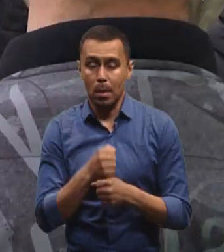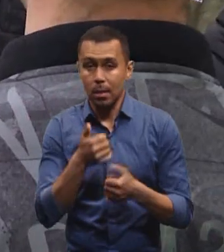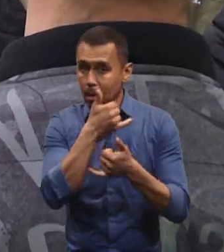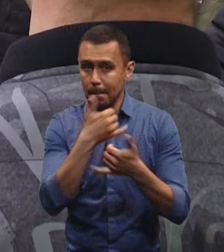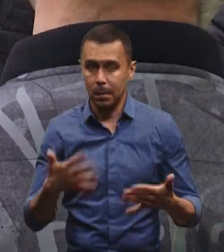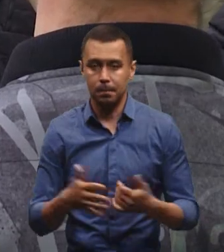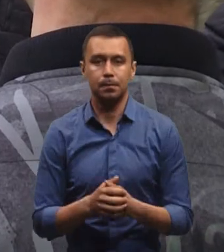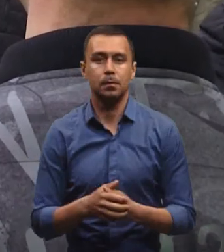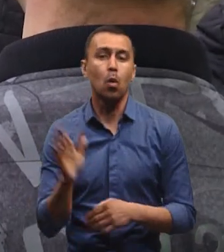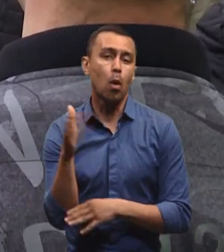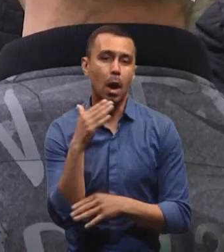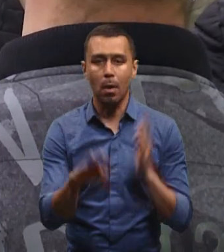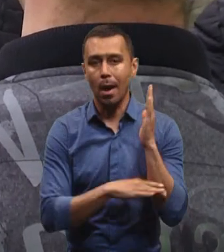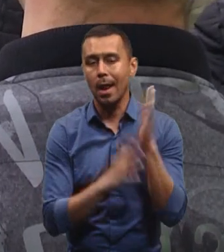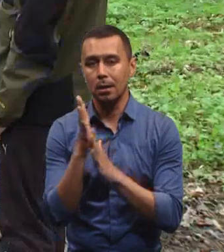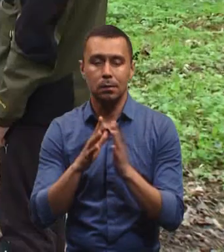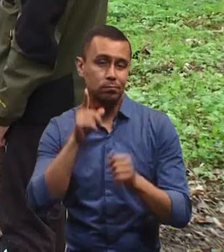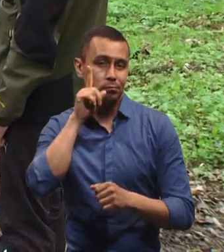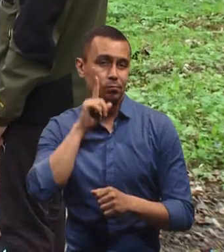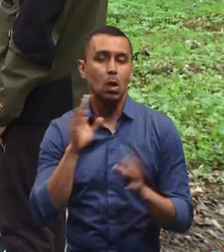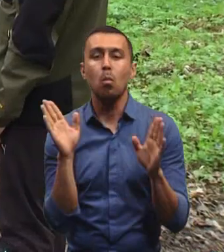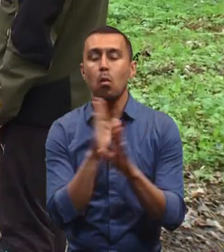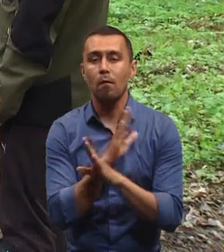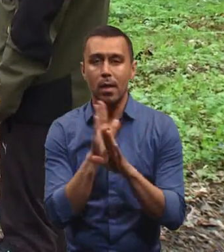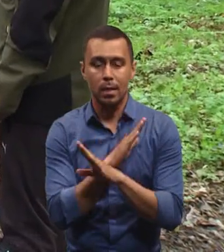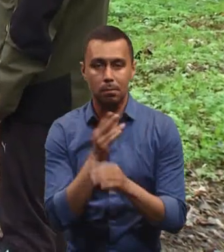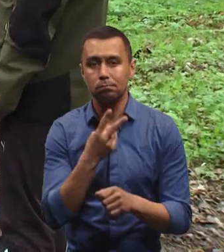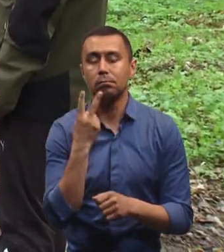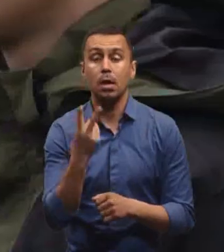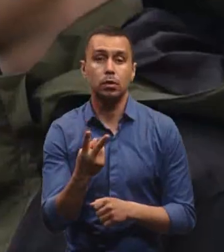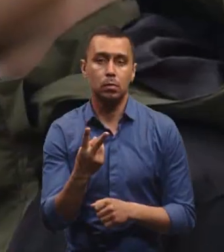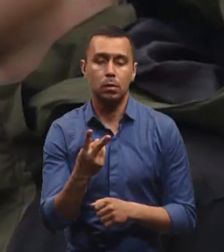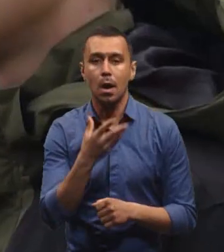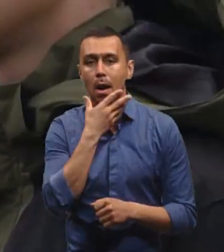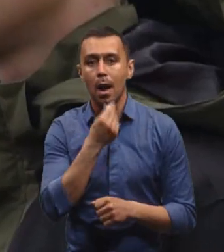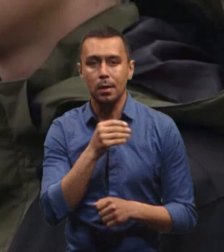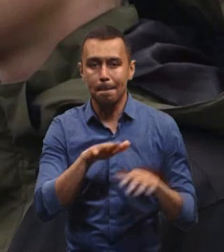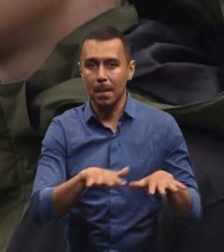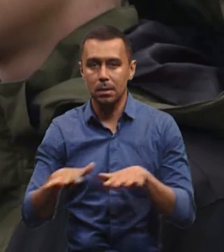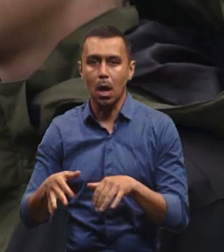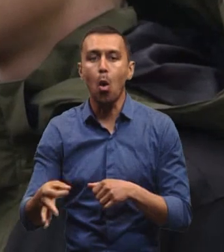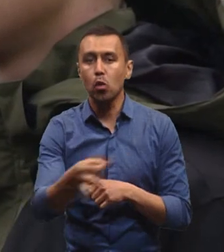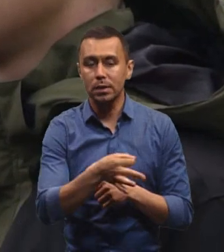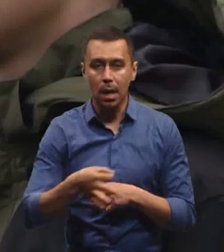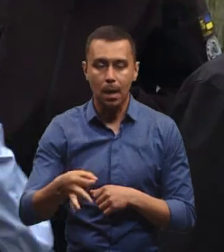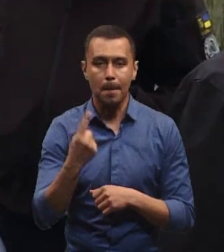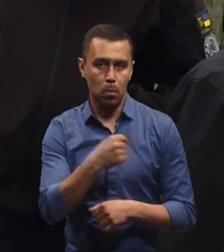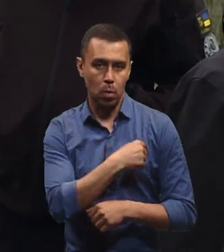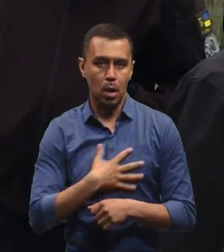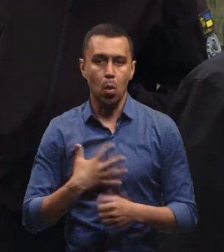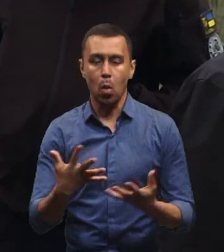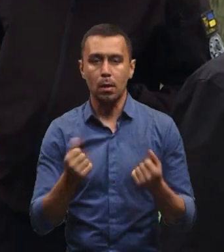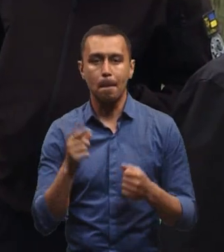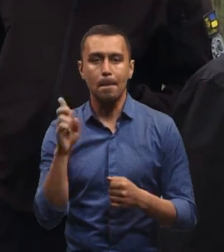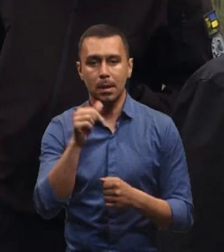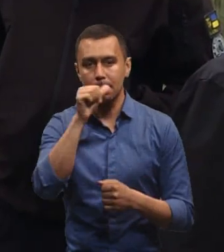робити. Гуляємо лісом, насолоджуємося повітрям, бачимо гарні краєвиди, озера. Перше поранення отримав у